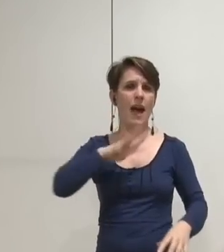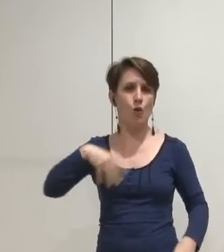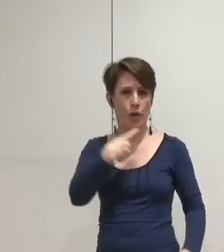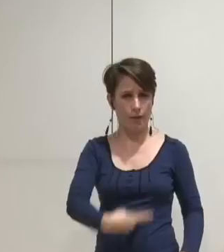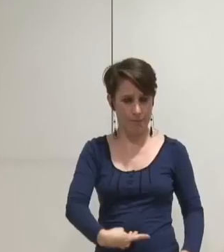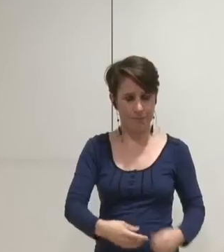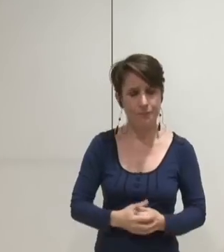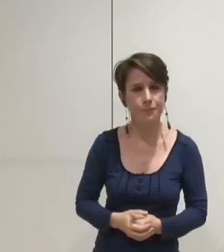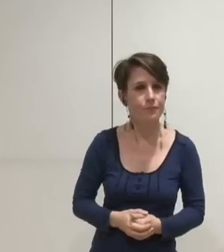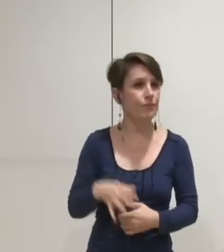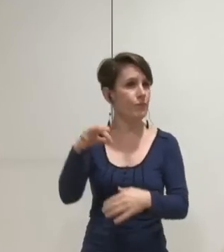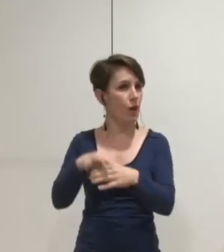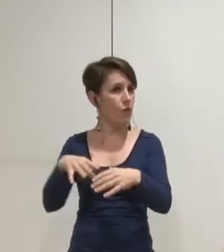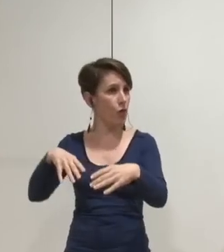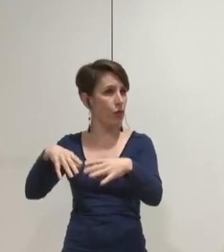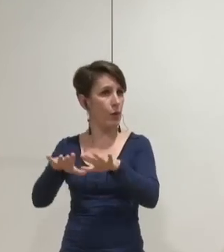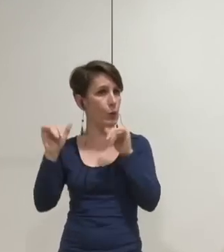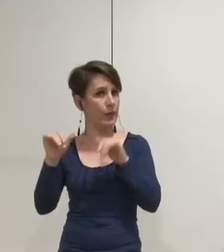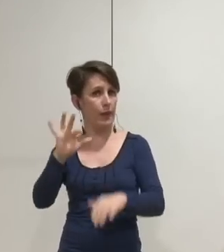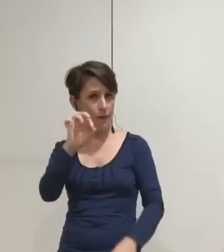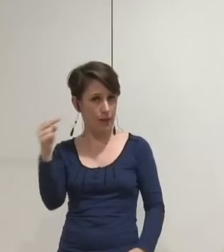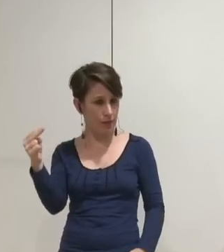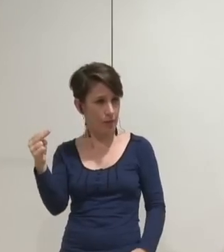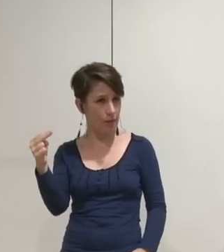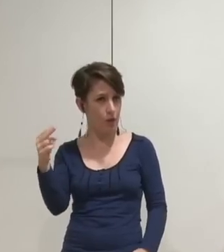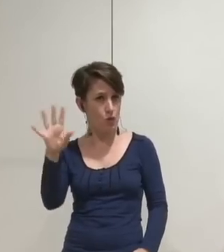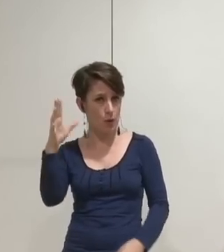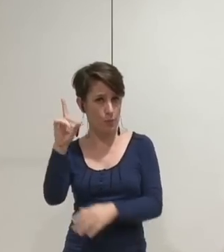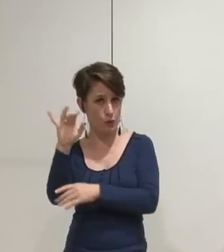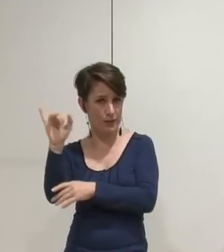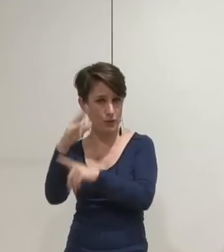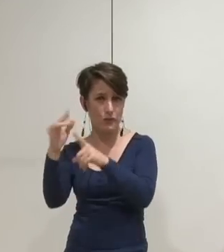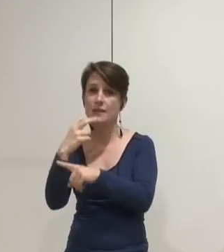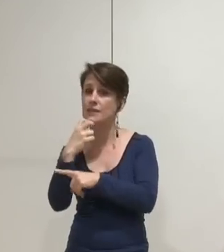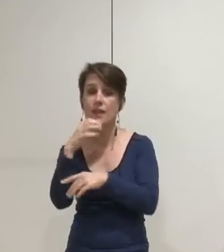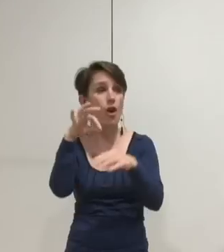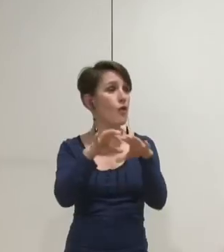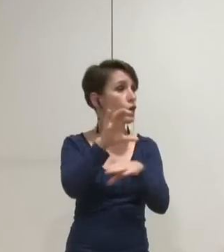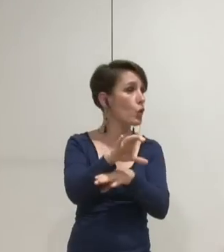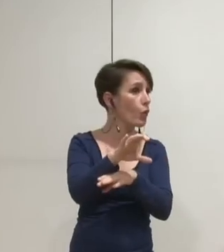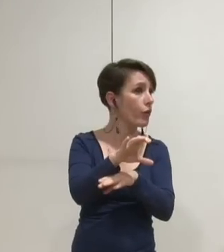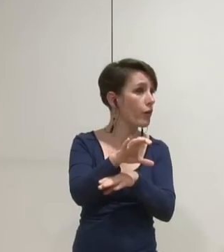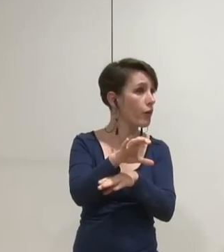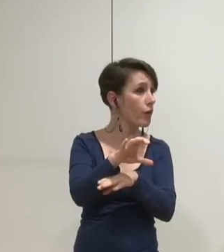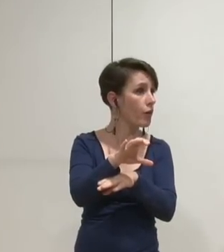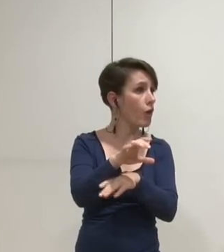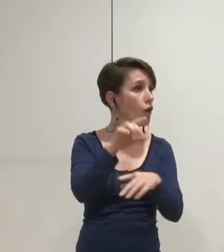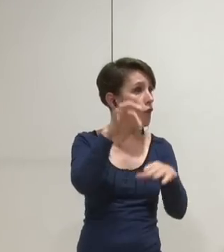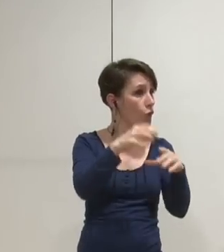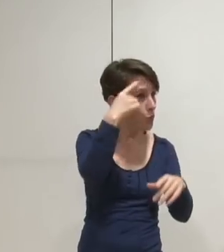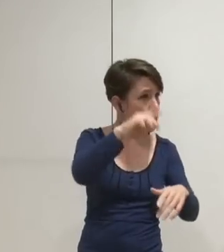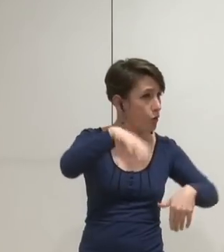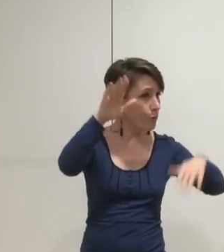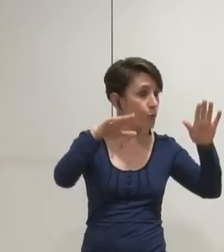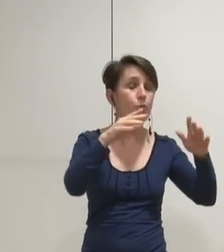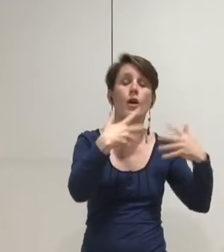vote qui s'abstient Front national UMP udi société civile qui vote contre qui vote pour